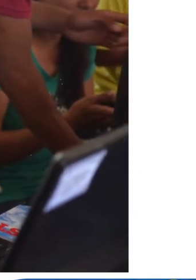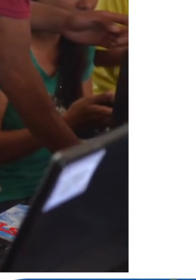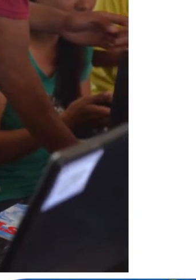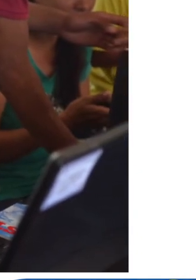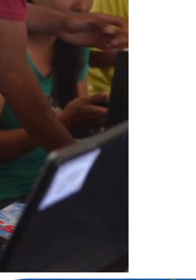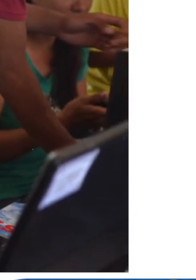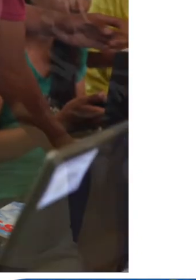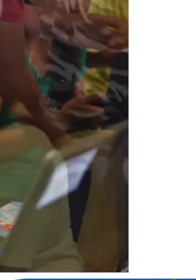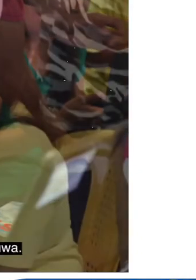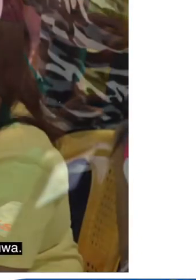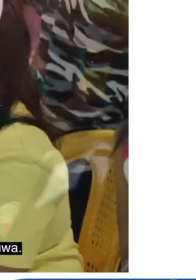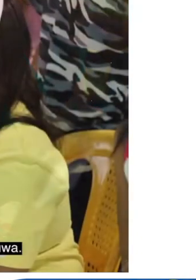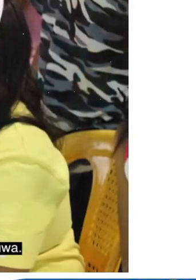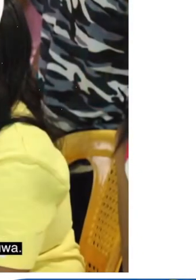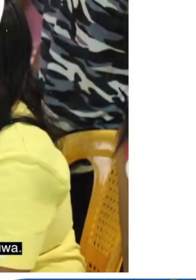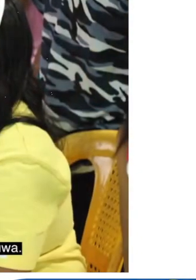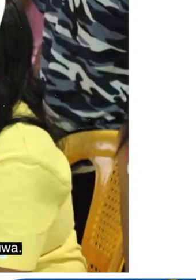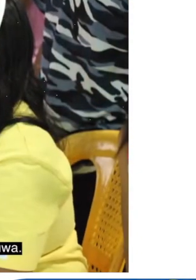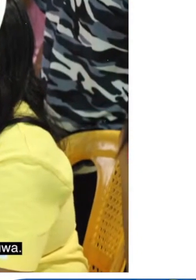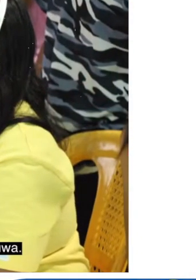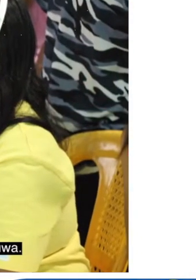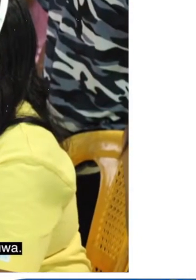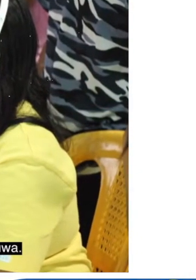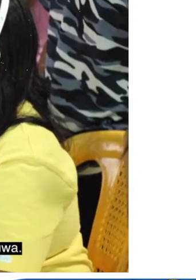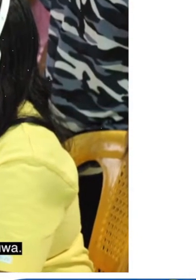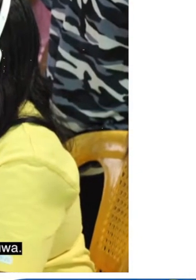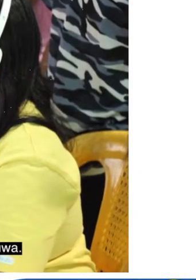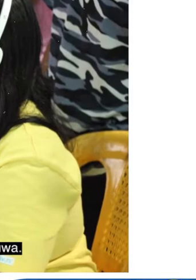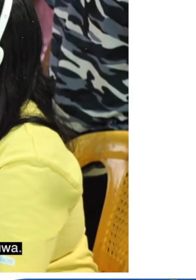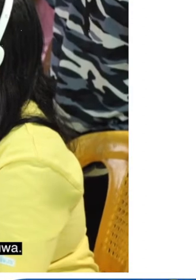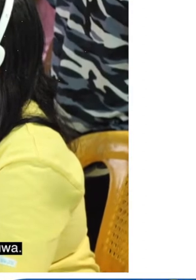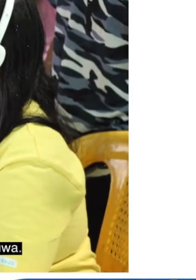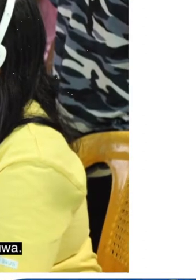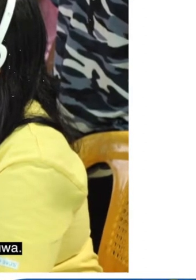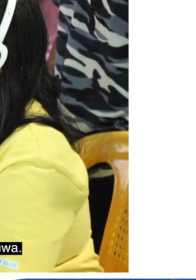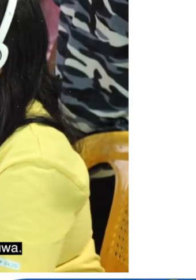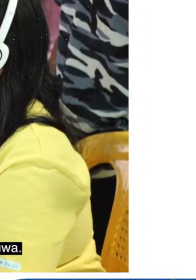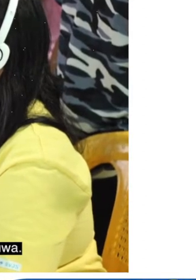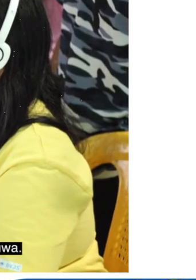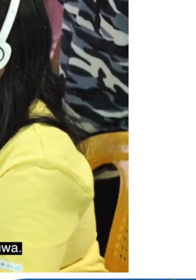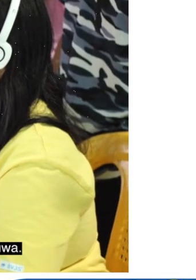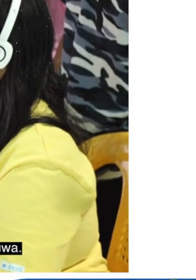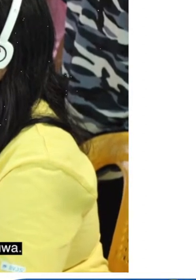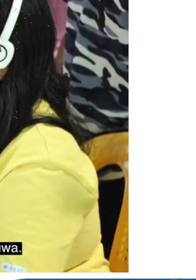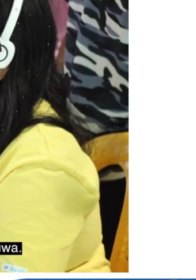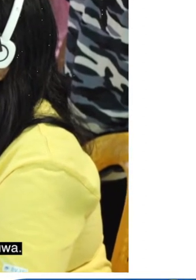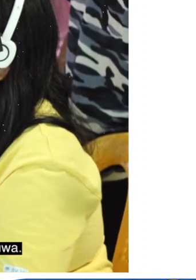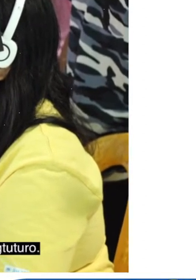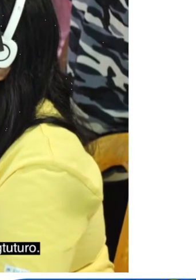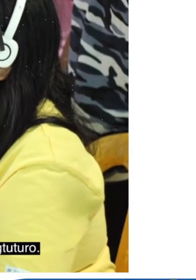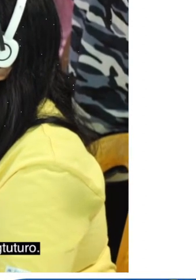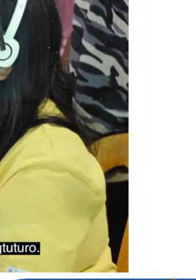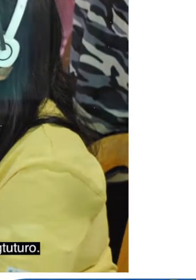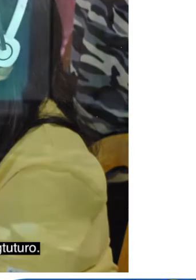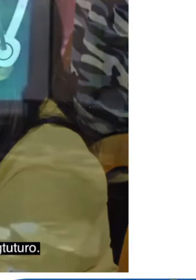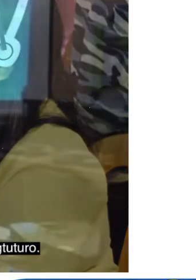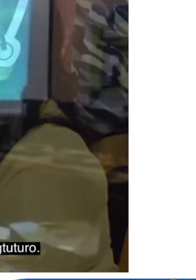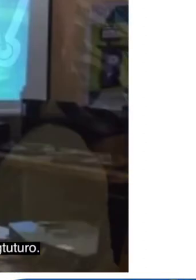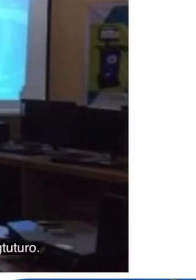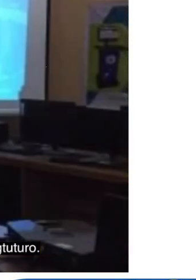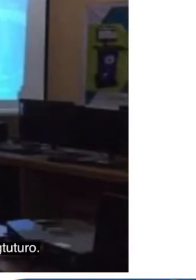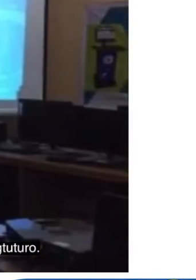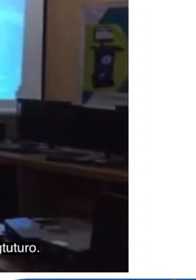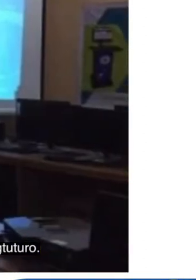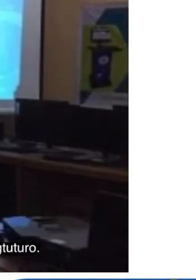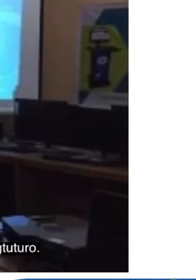bata mag-aral. Accessible for all ages nga eh. Even parents, kaya nakakatuwa. Dahil sa